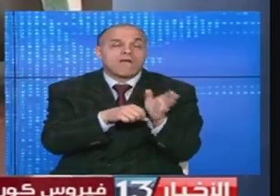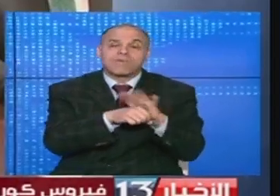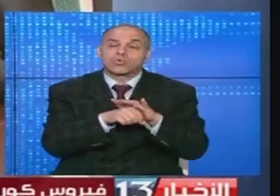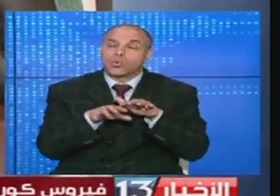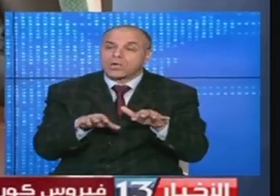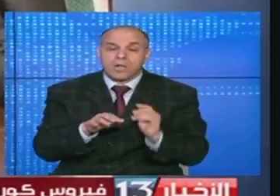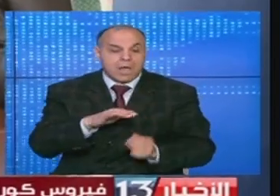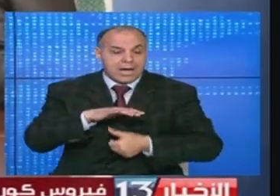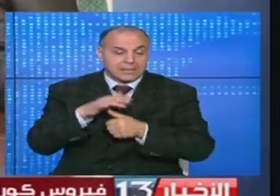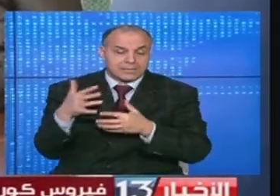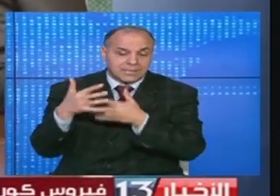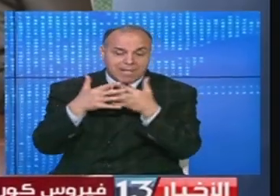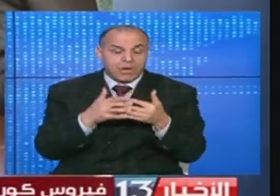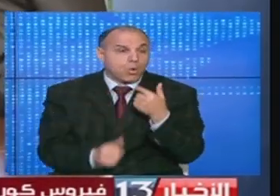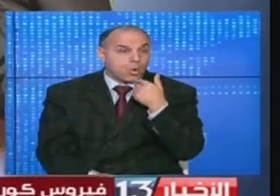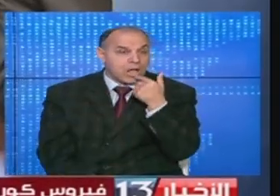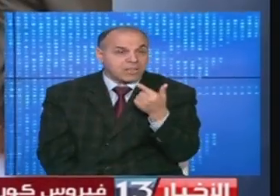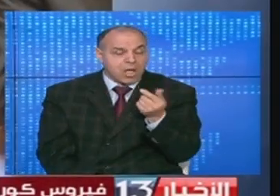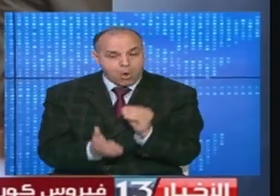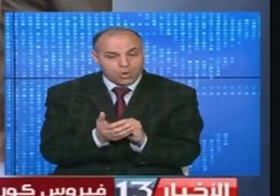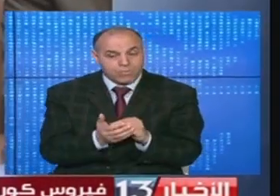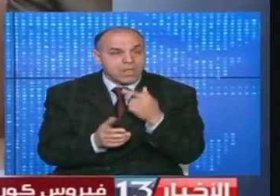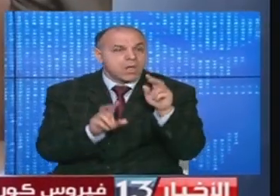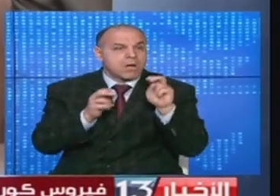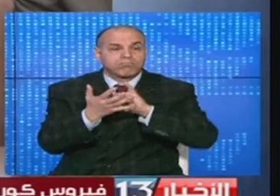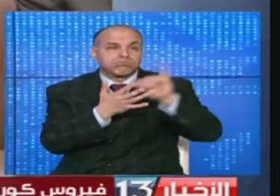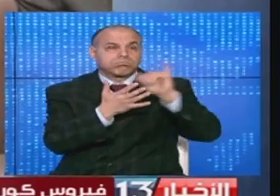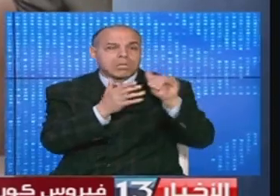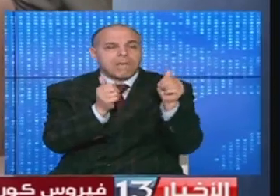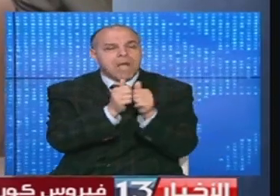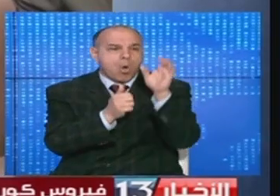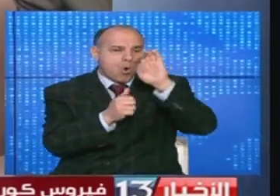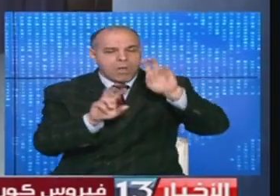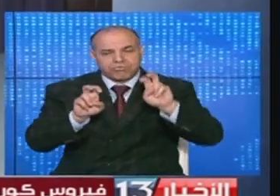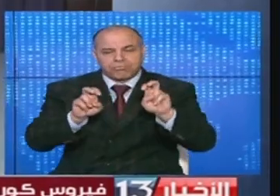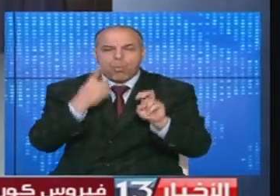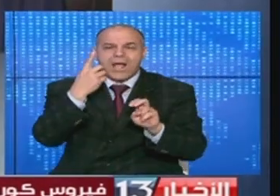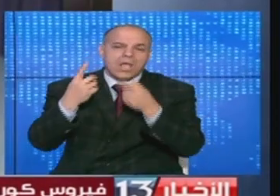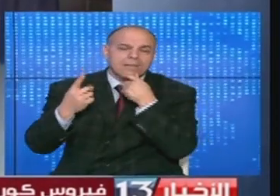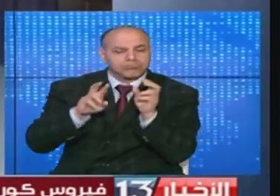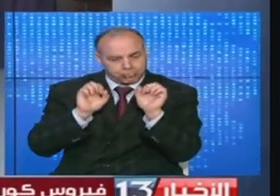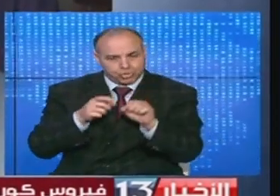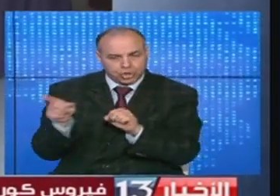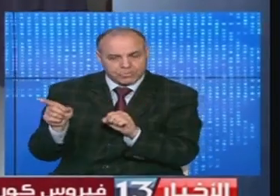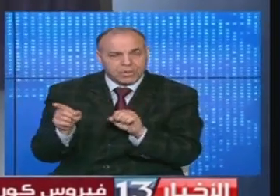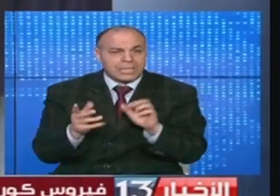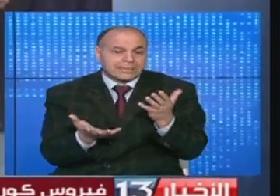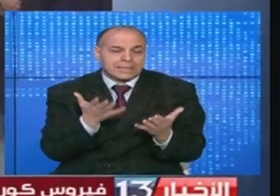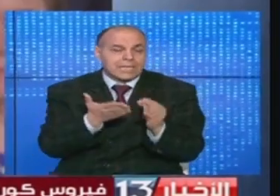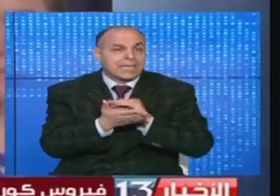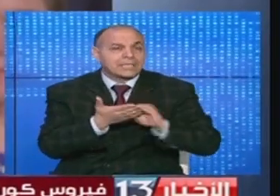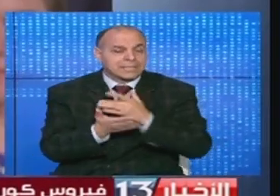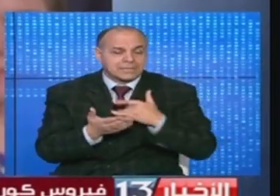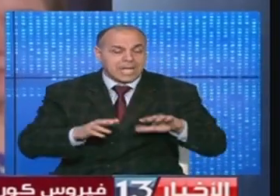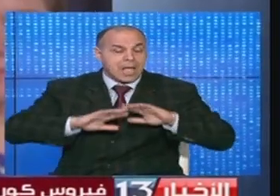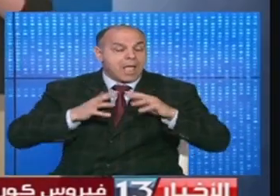الرئيس الامريكي دونالد روف اعلن من جانبه تعليق الرحله مع اوروبا باستثناء بريطانيا فيما اشارت تقديرات اداره الصحه